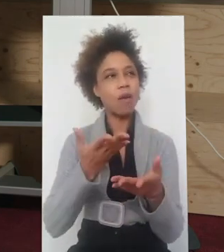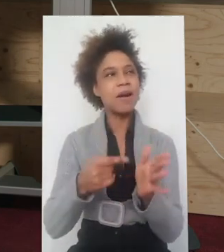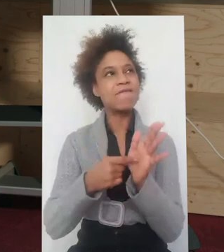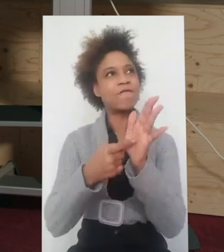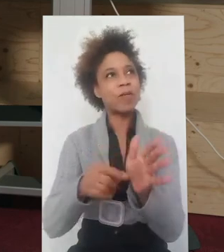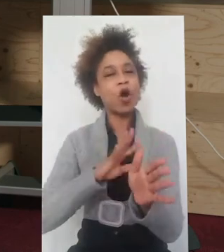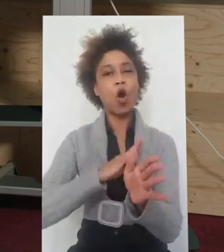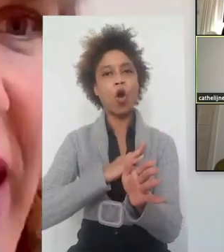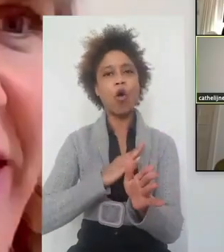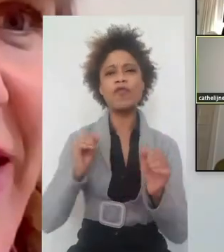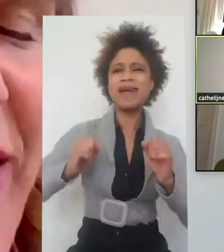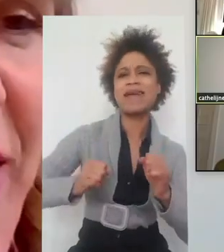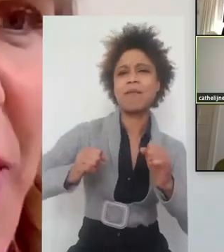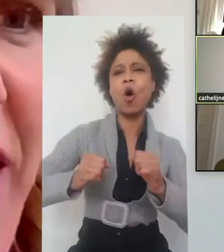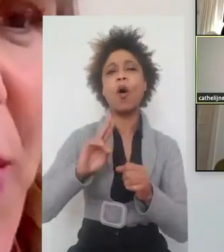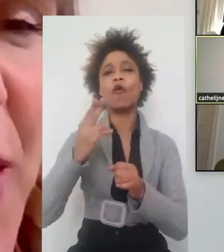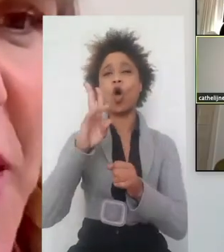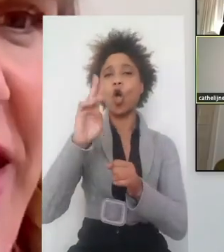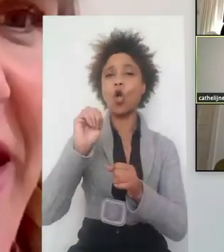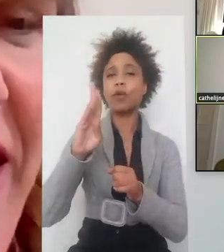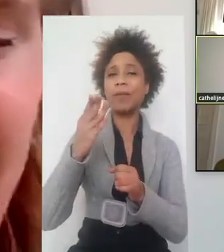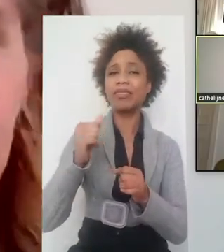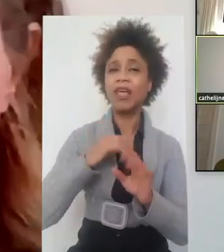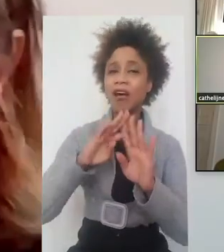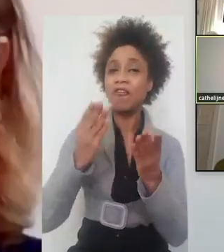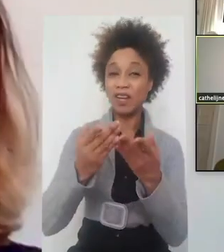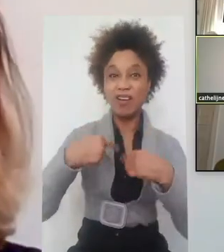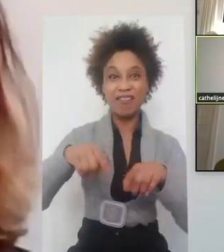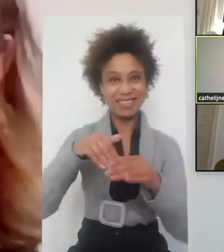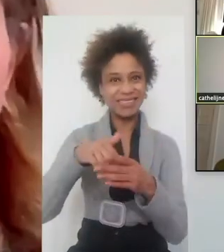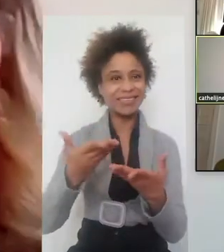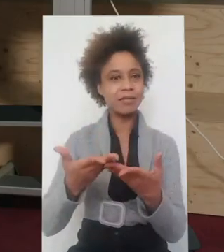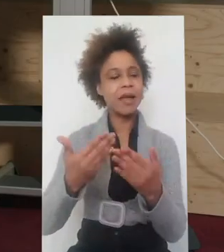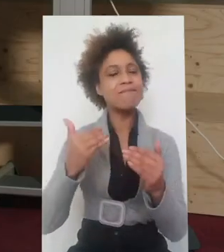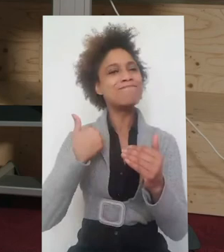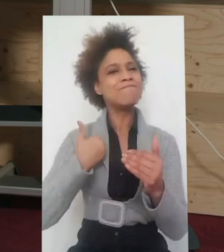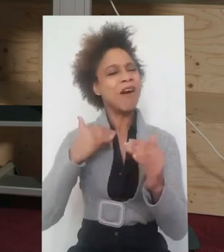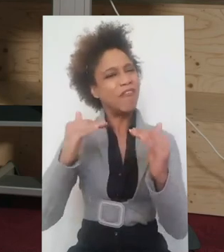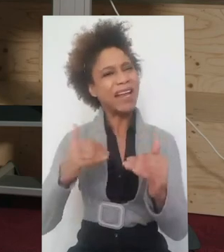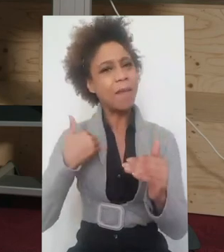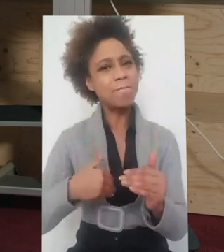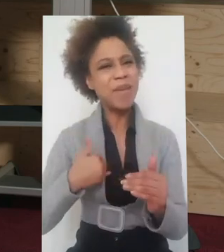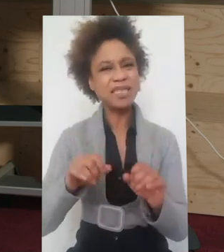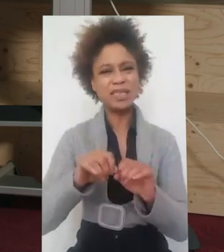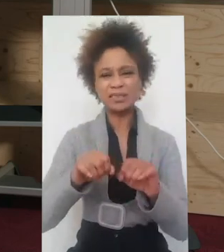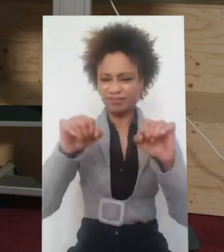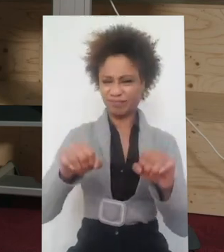Je bedoelt qua van de overheid? Nee, qua gewoon in algemene zin. Wat voor ondersteuning in de stappen die je zet om inclusiever te worden,